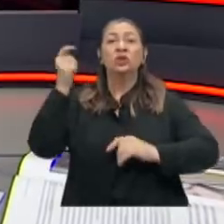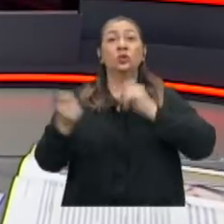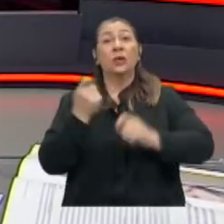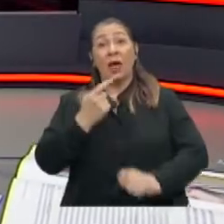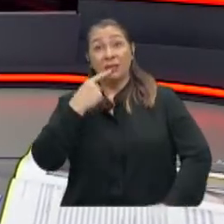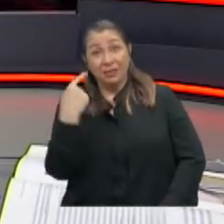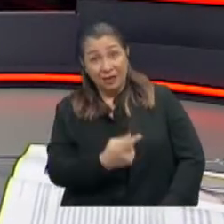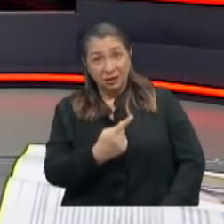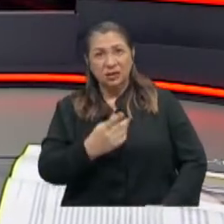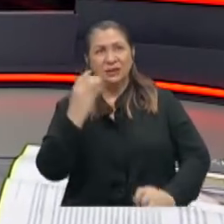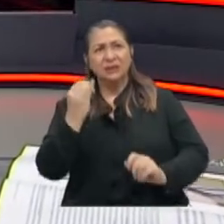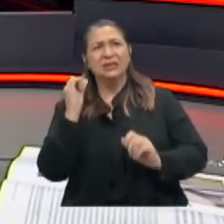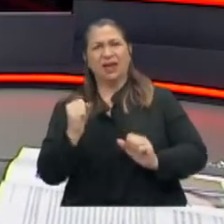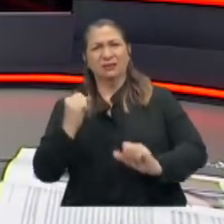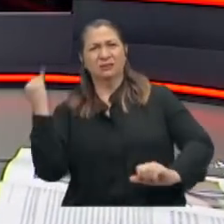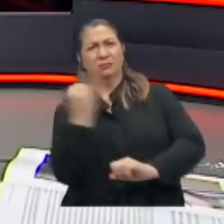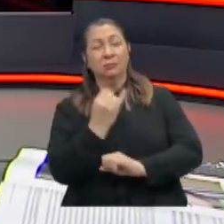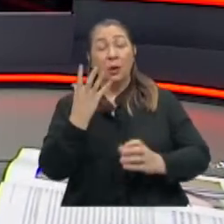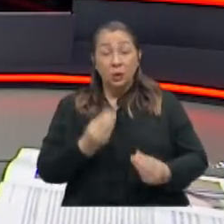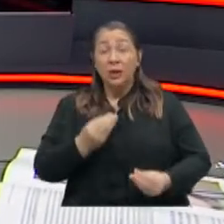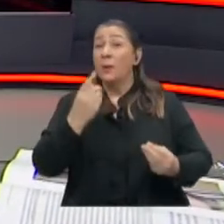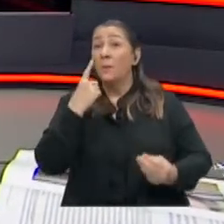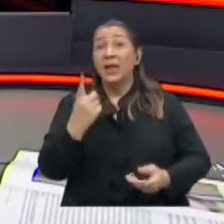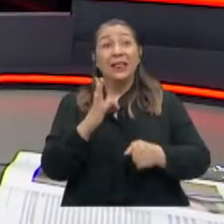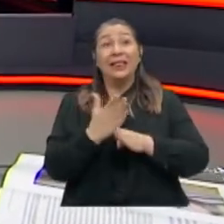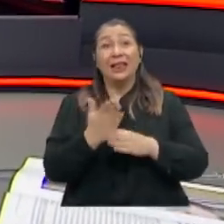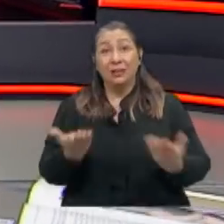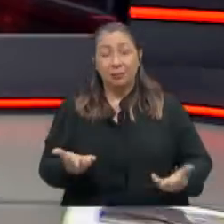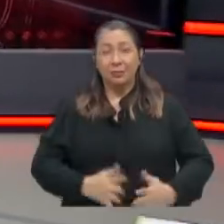dedi, sert tepki aldı. Bakın ne için?